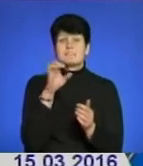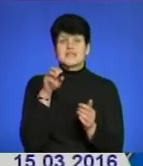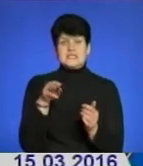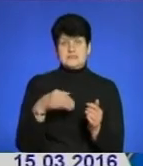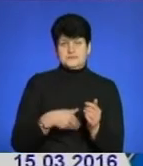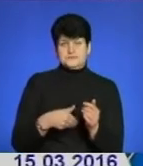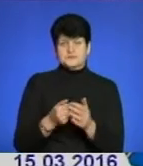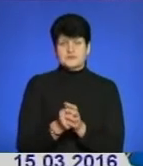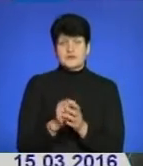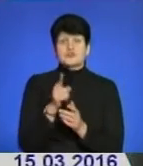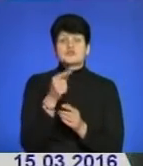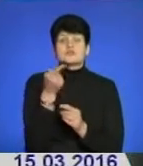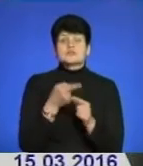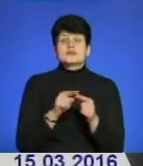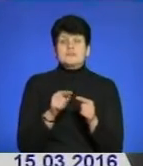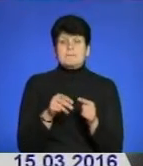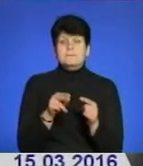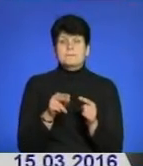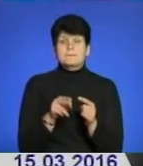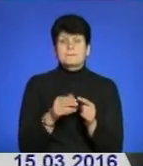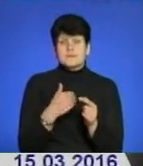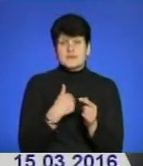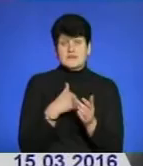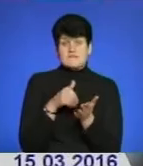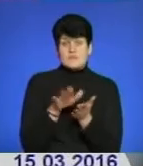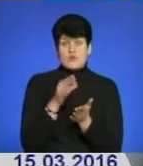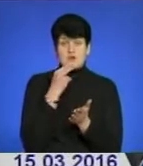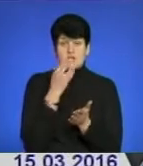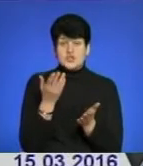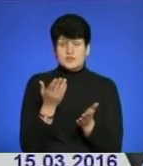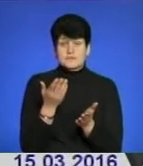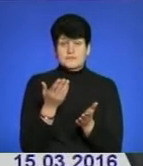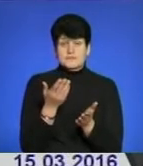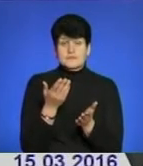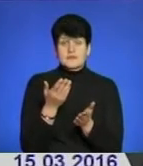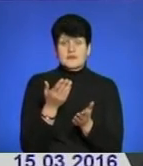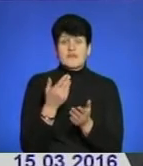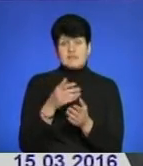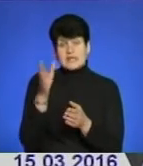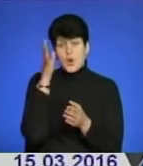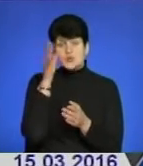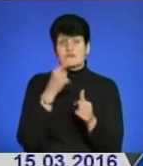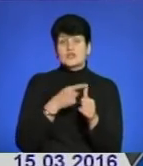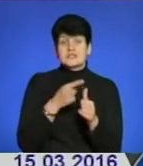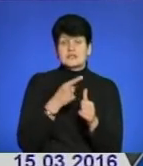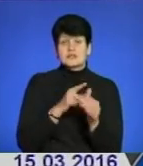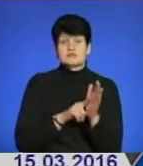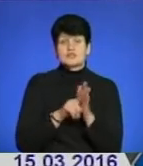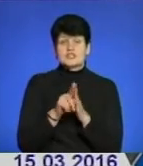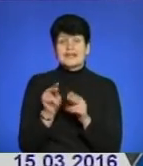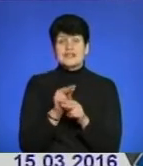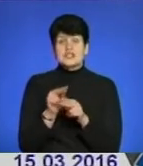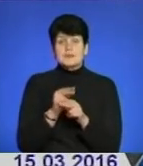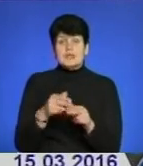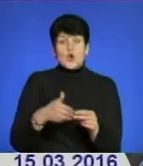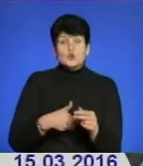вашої методики, в чому вона заключається? Ну, відмова від їжі. Вона в науці так, вона називалася спочатку лікарні